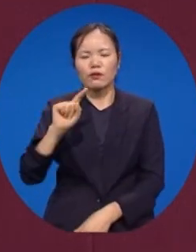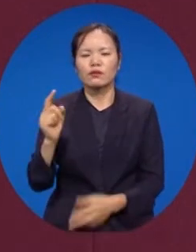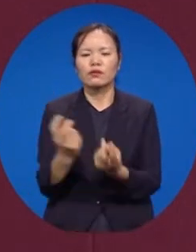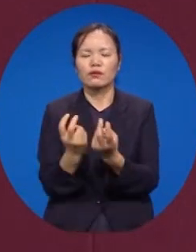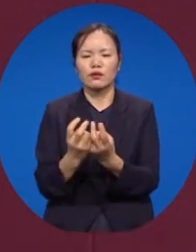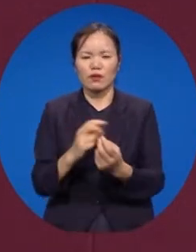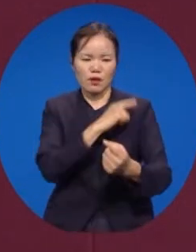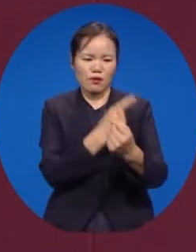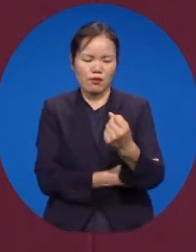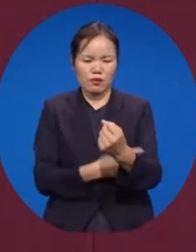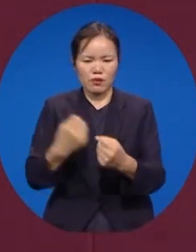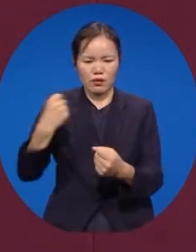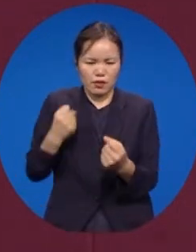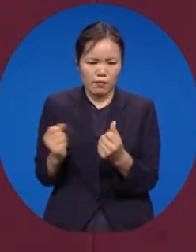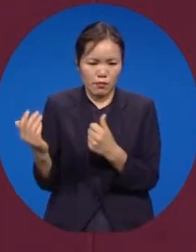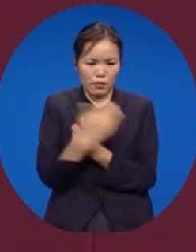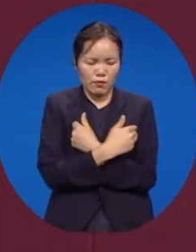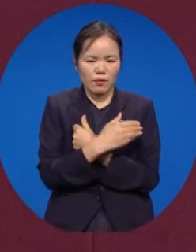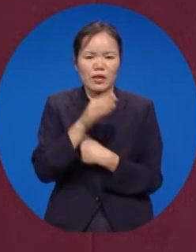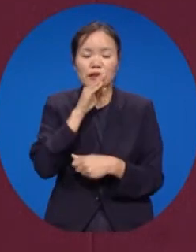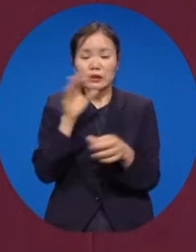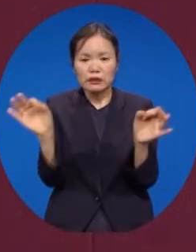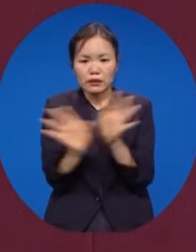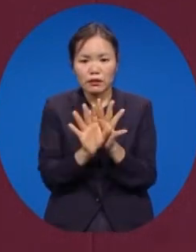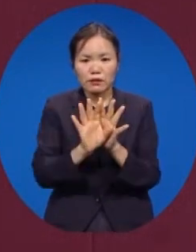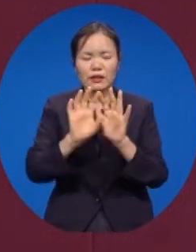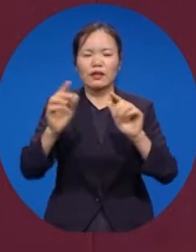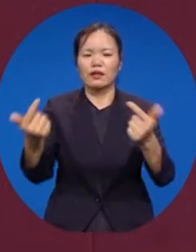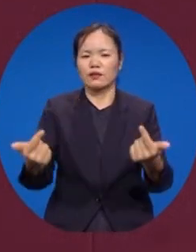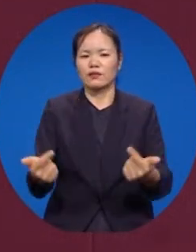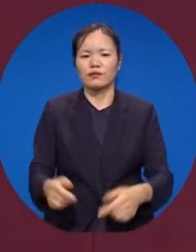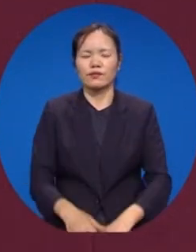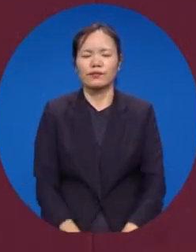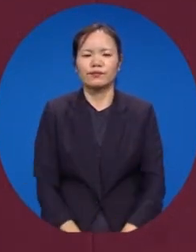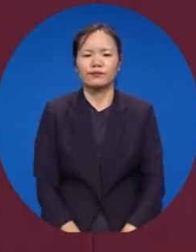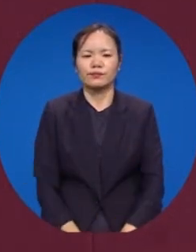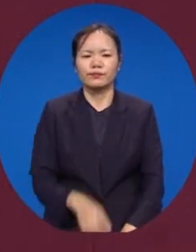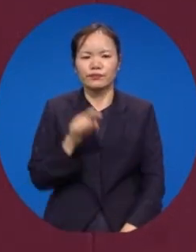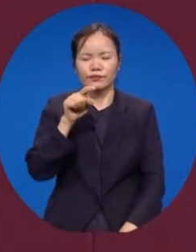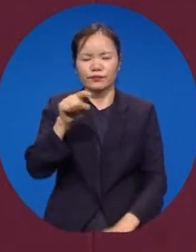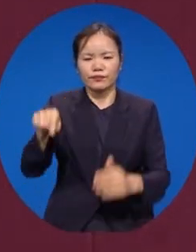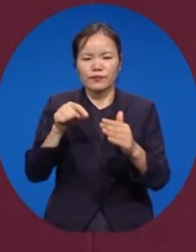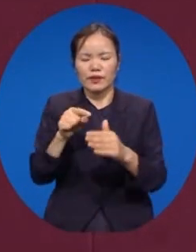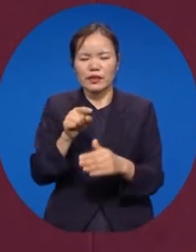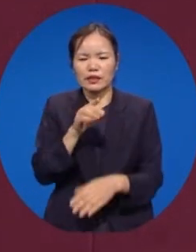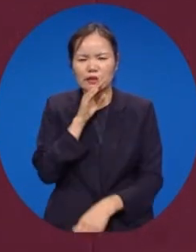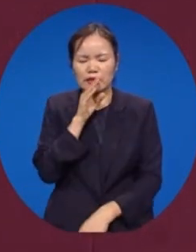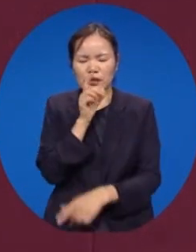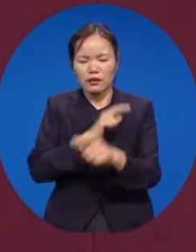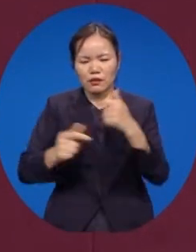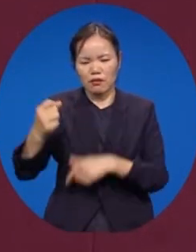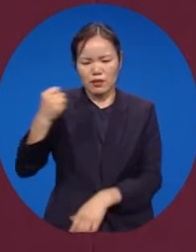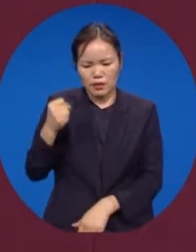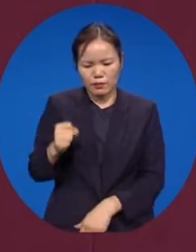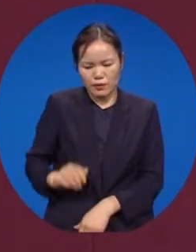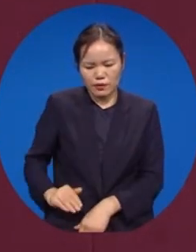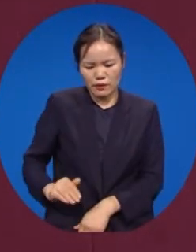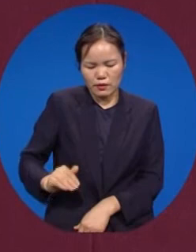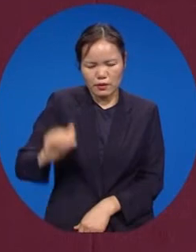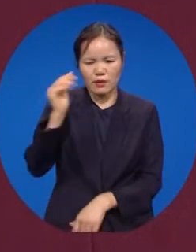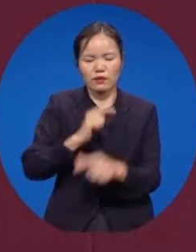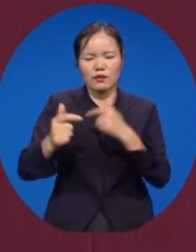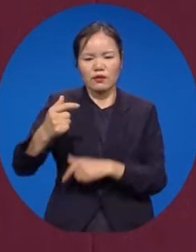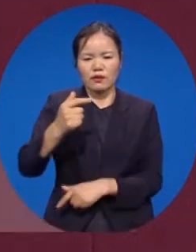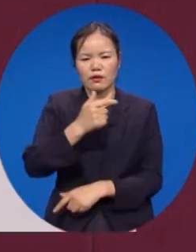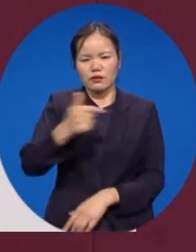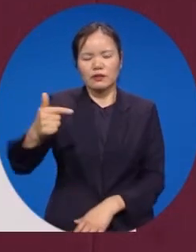권력의 힘으로 덮는다고 진실이 사라지는 것은 아닙니다. 그 사이에 진실은 점점 더 힘을 키워 더 큰